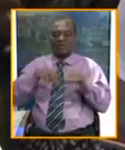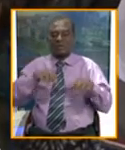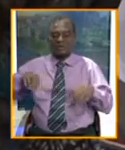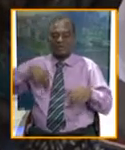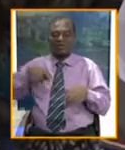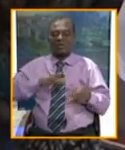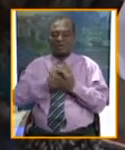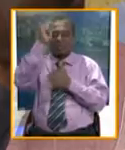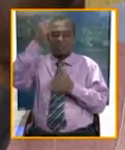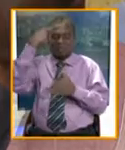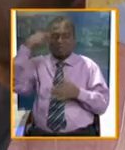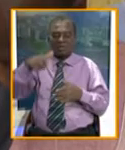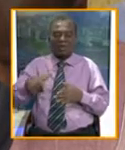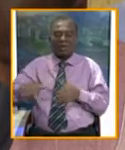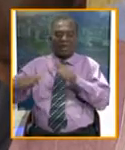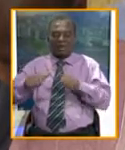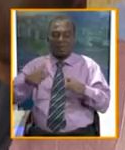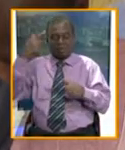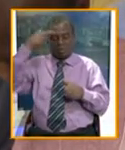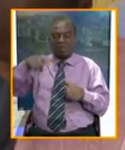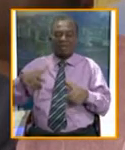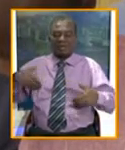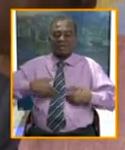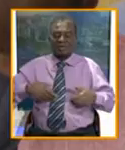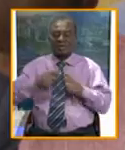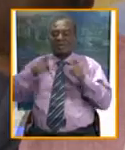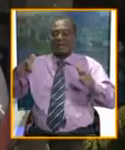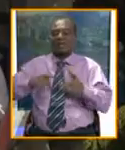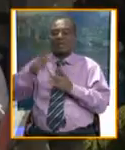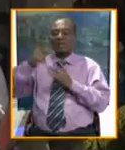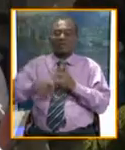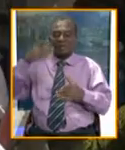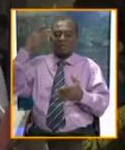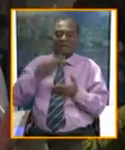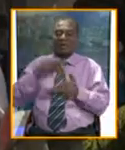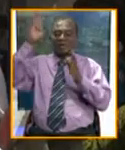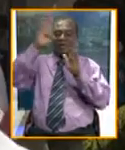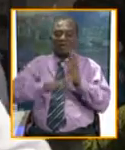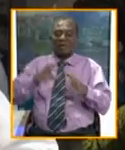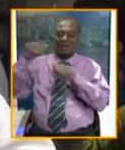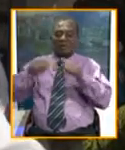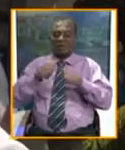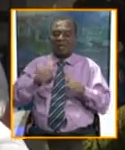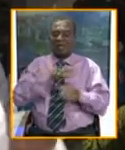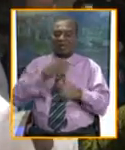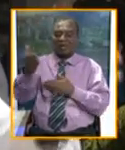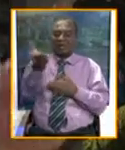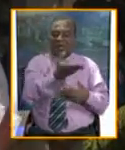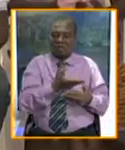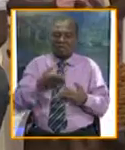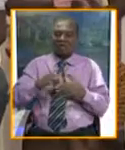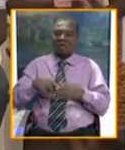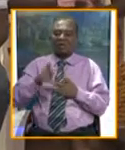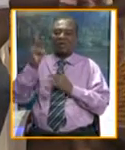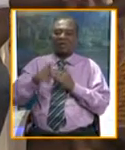confiance pour cela. Agir pour les jeunes est un vaste programme de financement d'activités génératrices de revenus et de projets